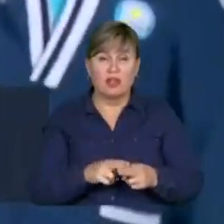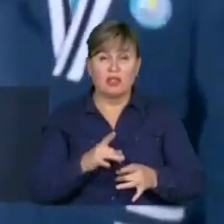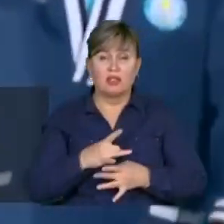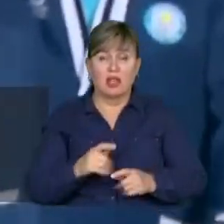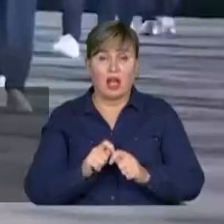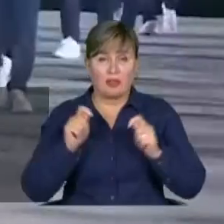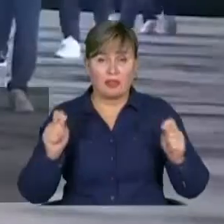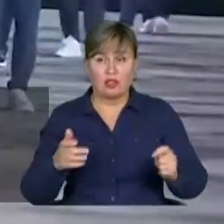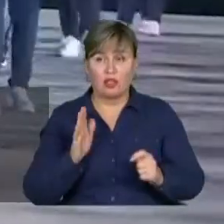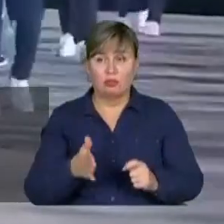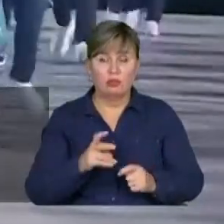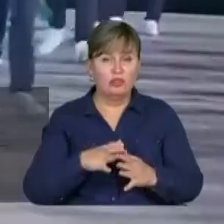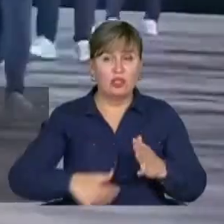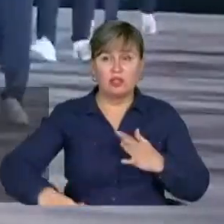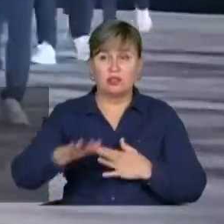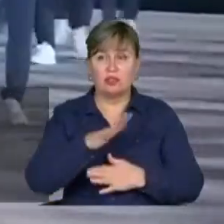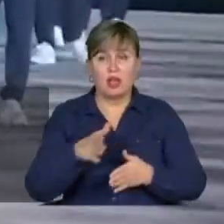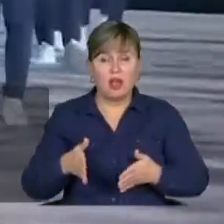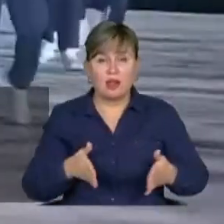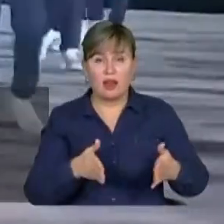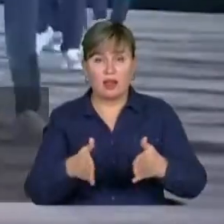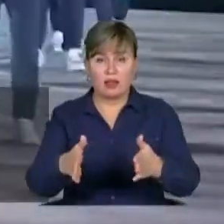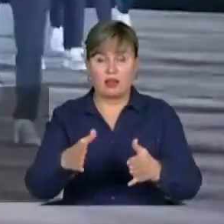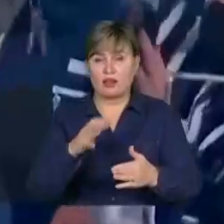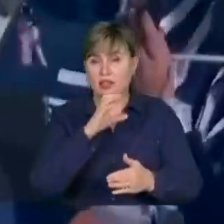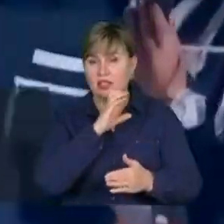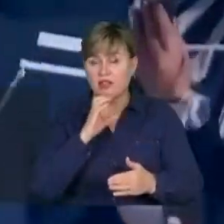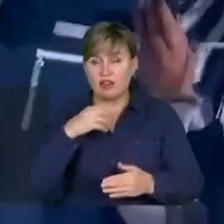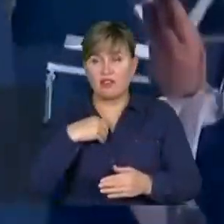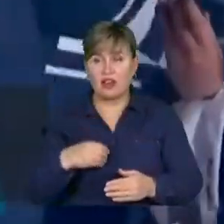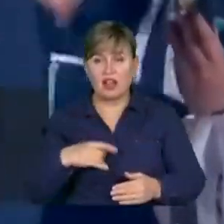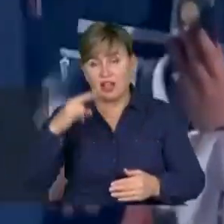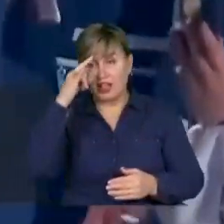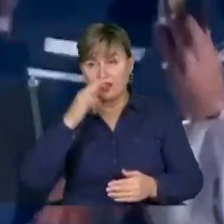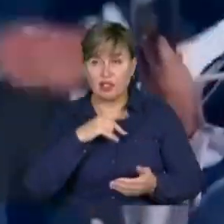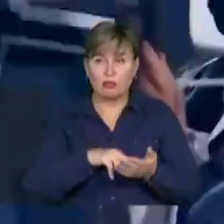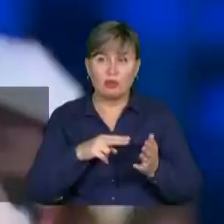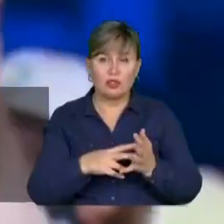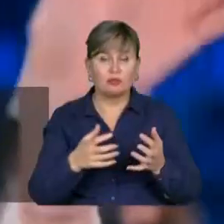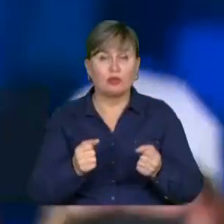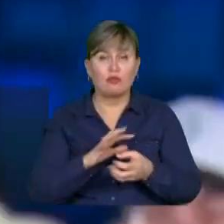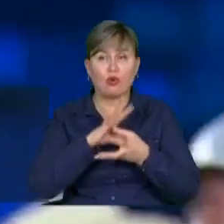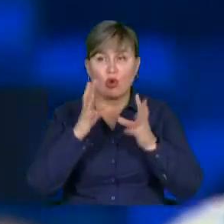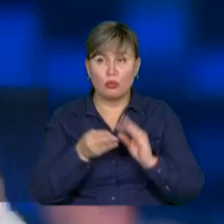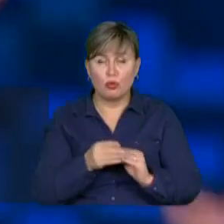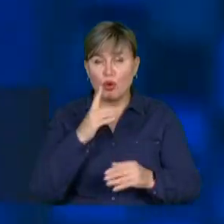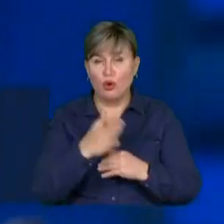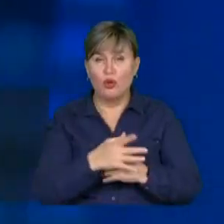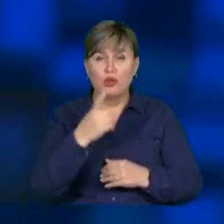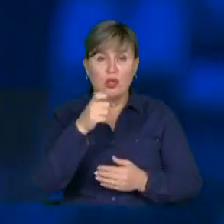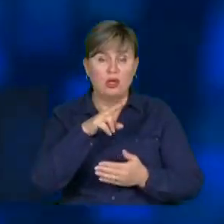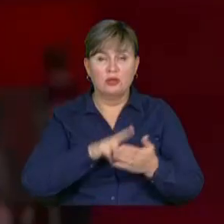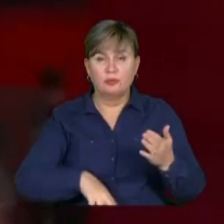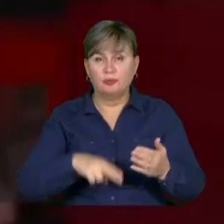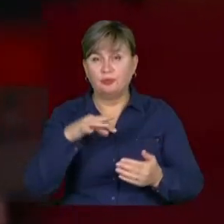открытия состоится не на стадионе, а вдоль реки Сены на севере Франции. Казахстанские атлеты планируют завоевать в общей сложности порядка 100 лицензий